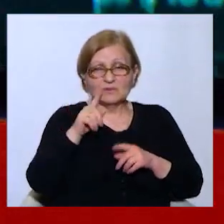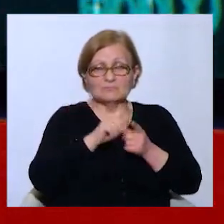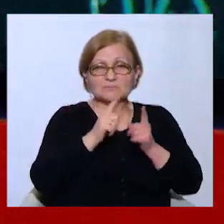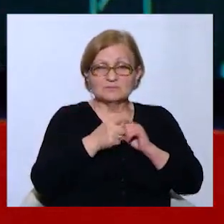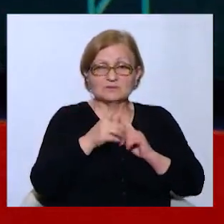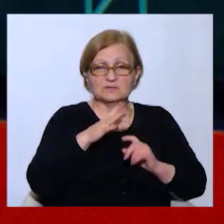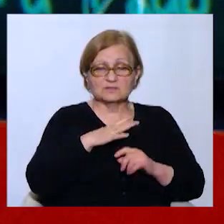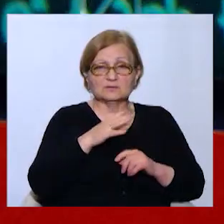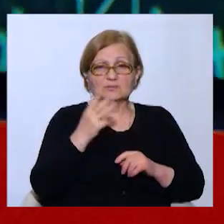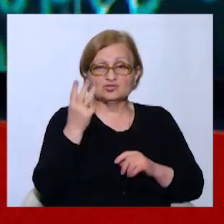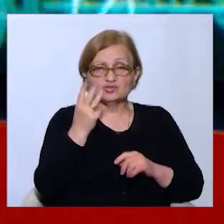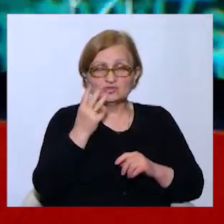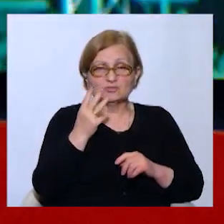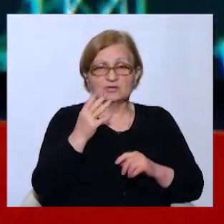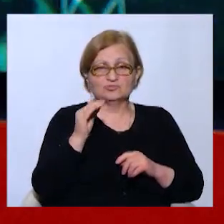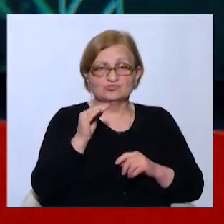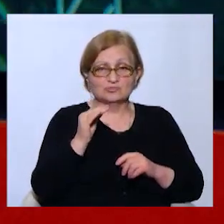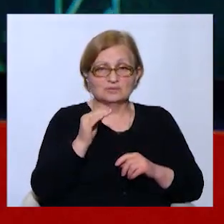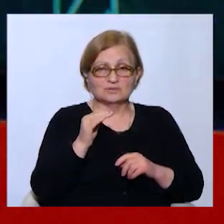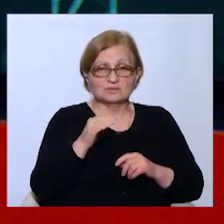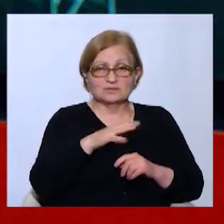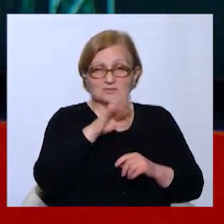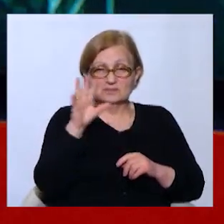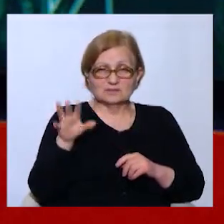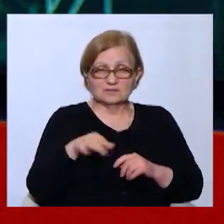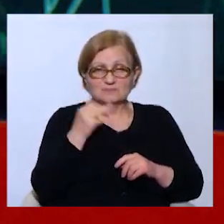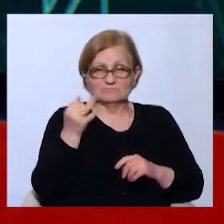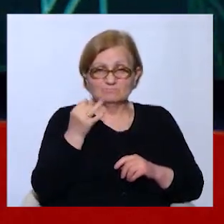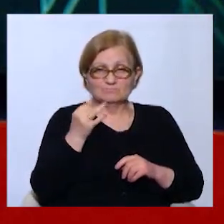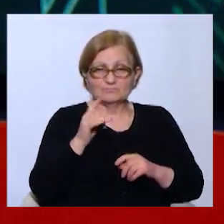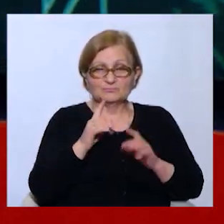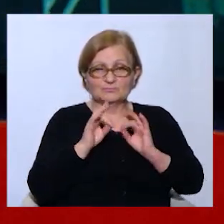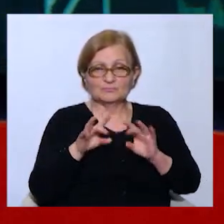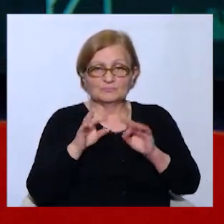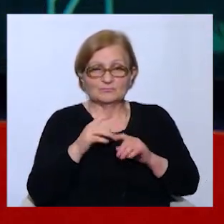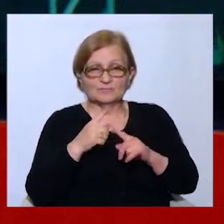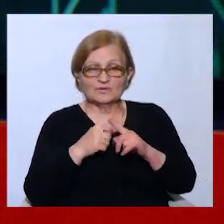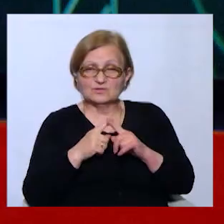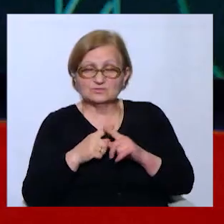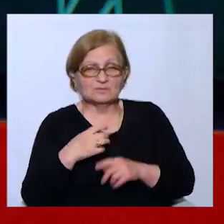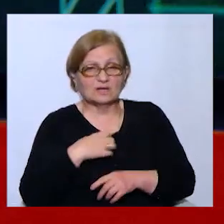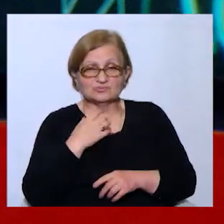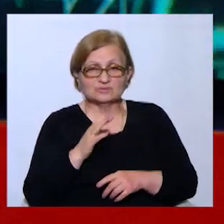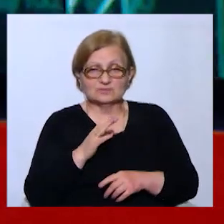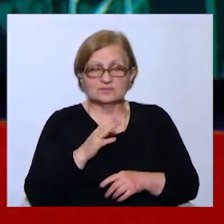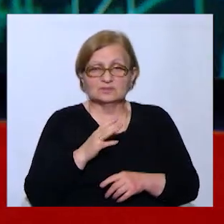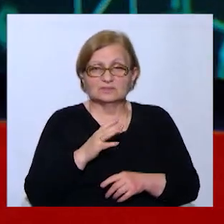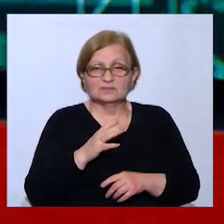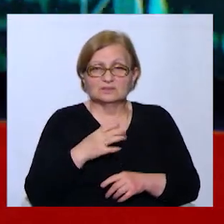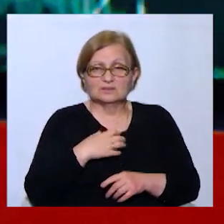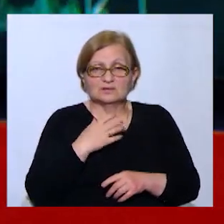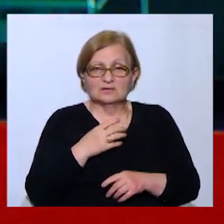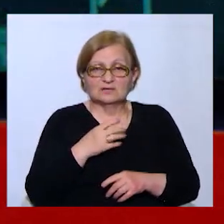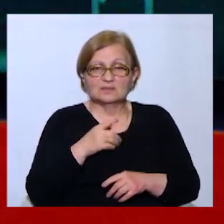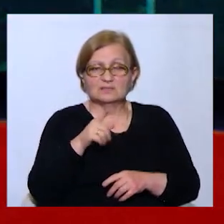მანამდე რამე ჟ დაგვერქვა ან ხ. ამიტომ მთელი ეს ისტორია იმისათვის მოგიყევით, რომ X-მა არ შეგაშინოთ. X-ი არ არის რაღაცა საშიში,